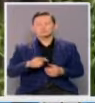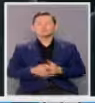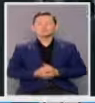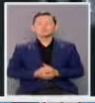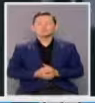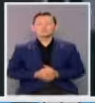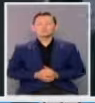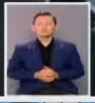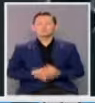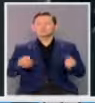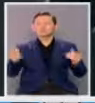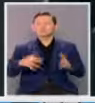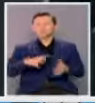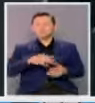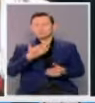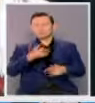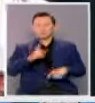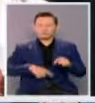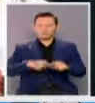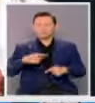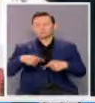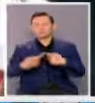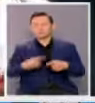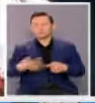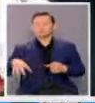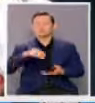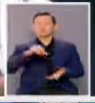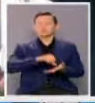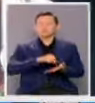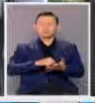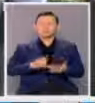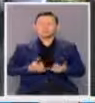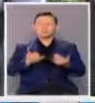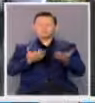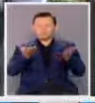келтірмейміз. Шараға майдангерлердің туыстары, ұрпақтары қатысып, олардың рухына